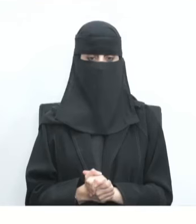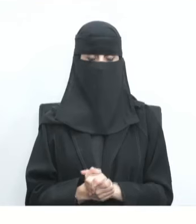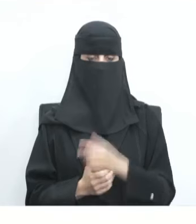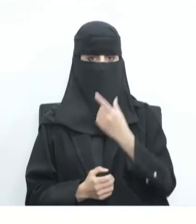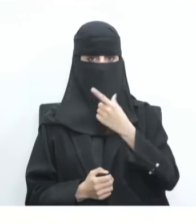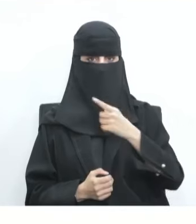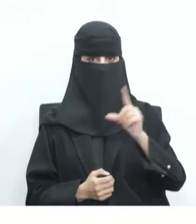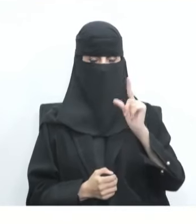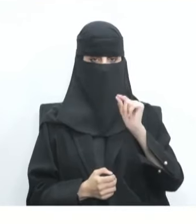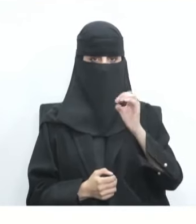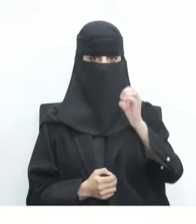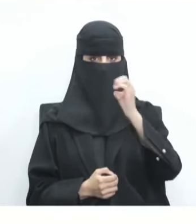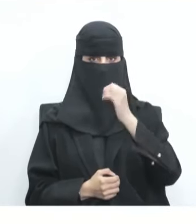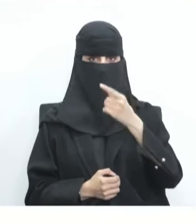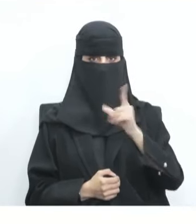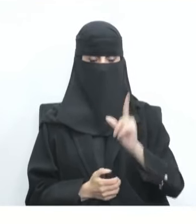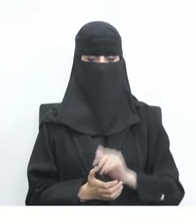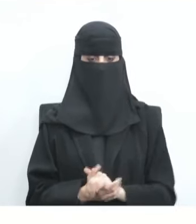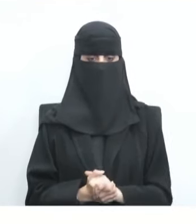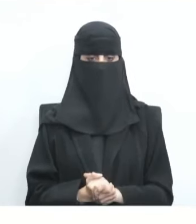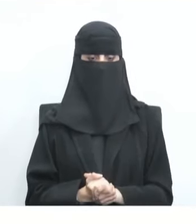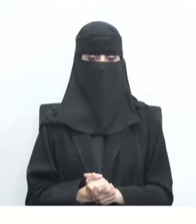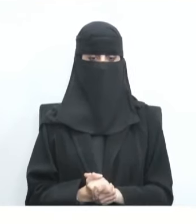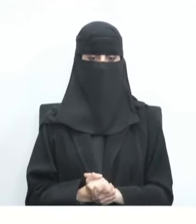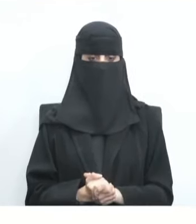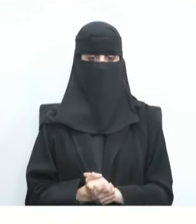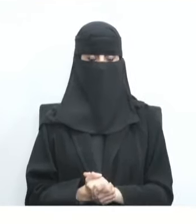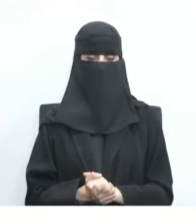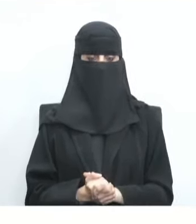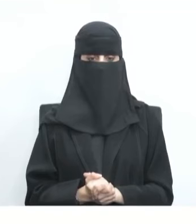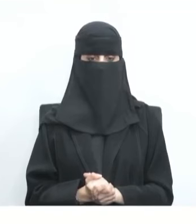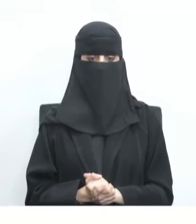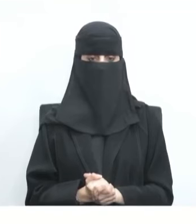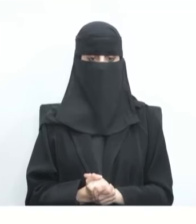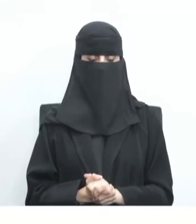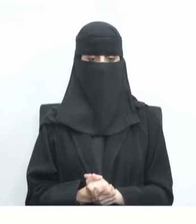احسنتم الاجابه صحيحه والعباره ايضا صحيحه